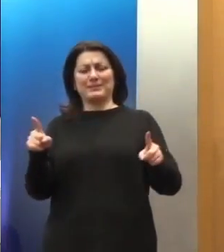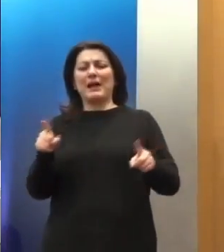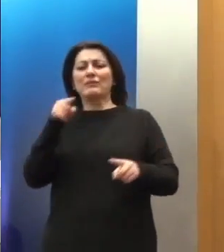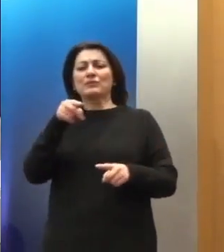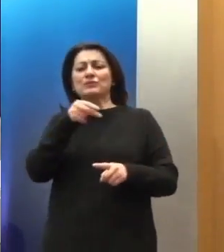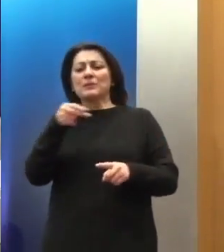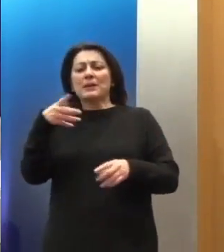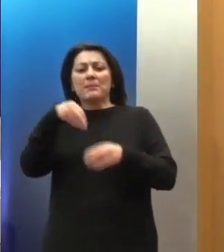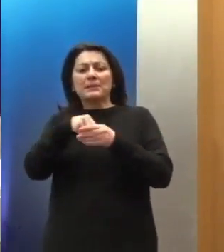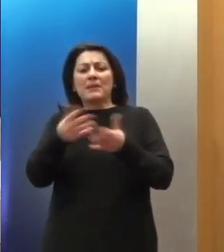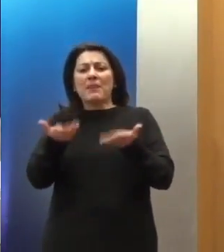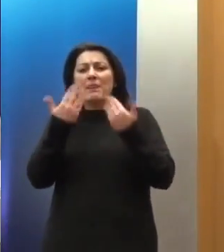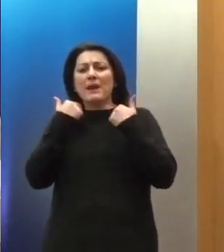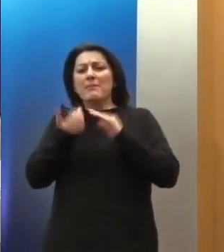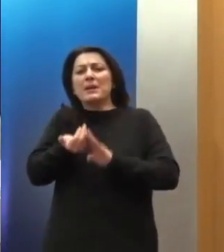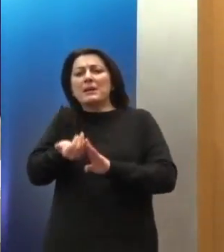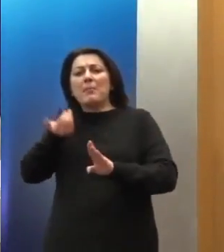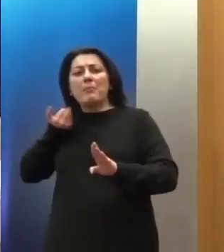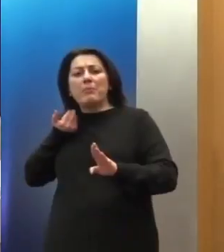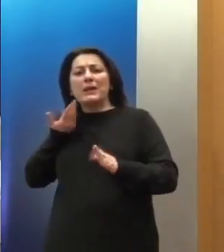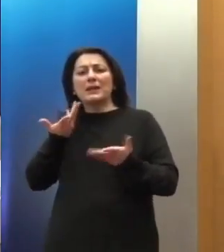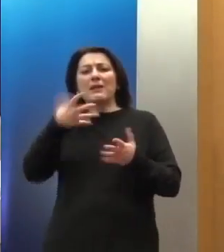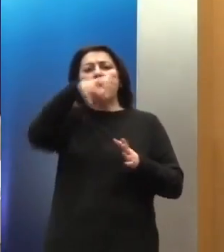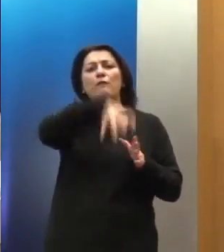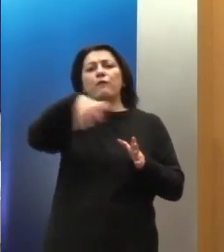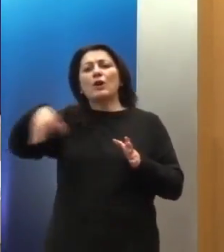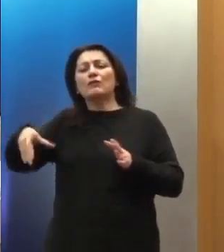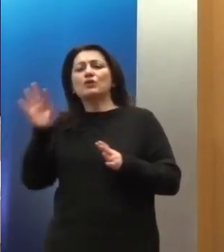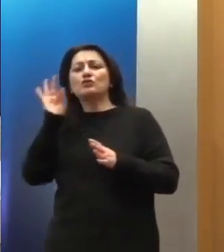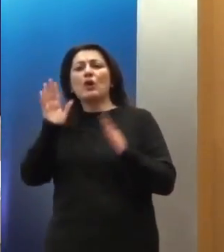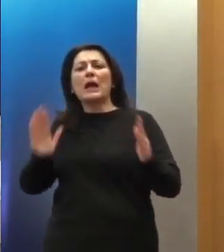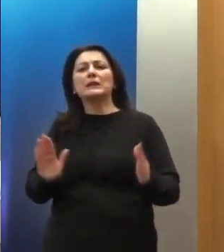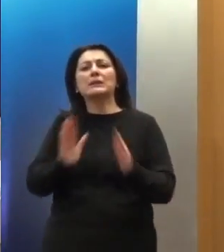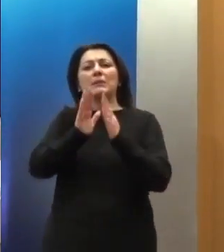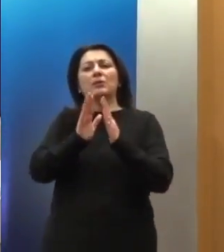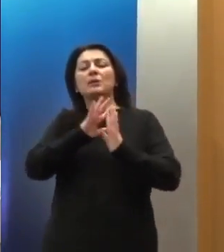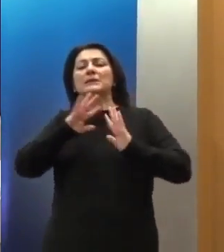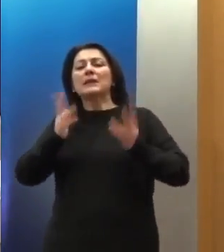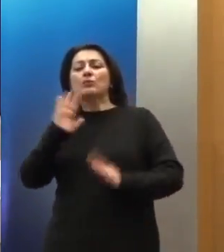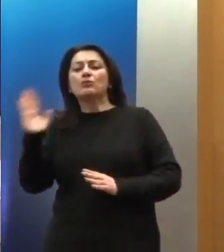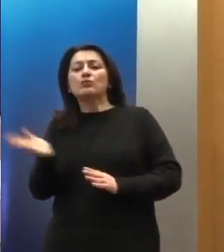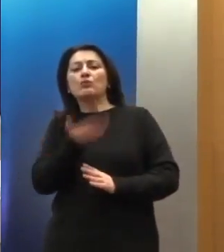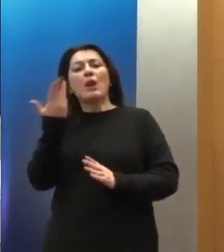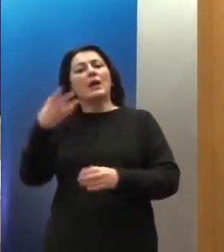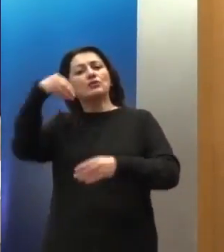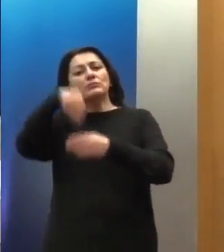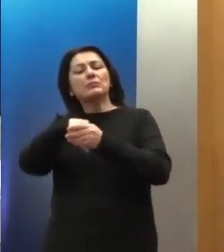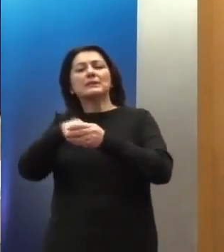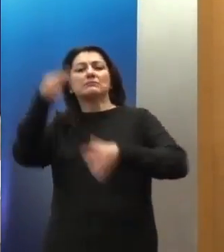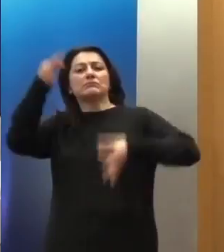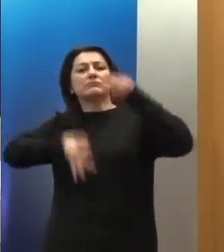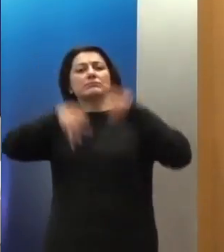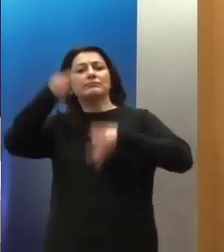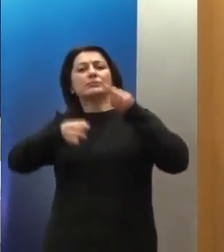θεσμικά όργανα για να μπορούν να την αντιμετωπίσουν ή να συμμετέχουν στις διαβουλεύσεις για την επίλυση